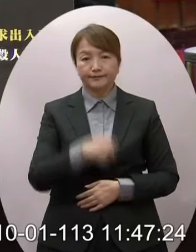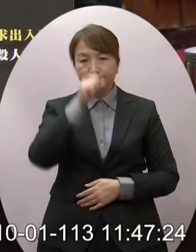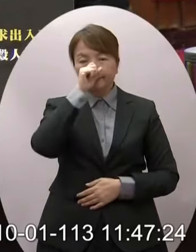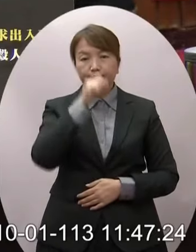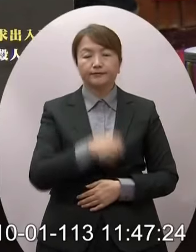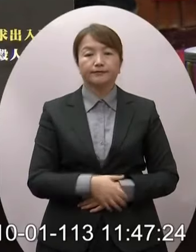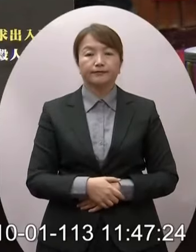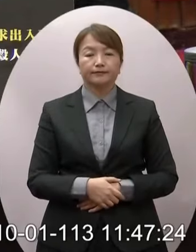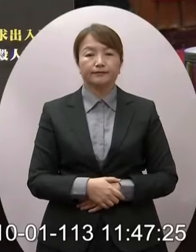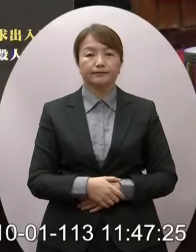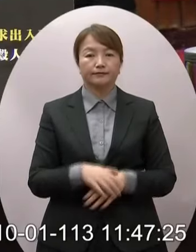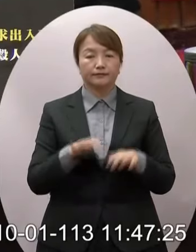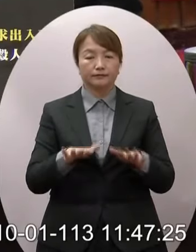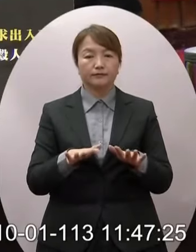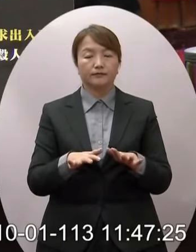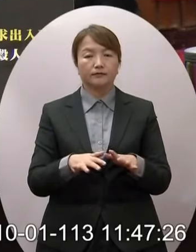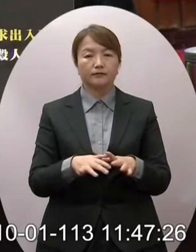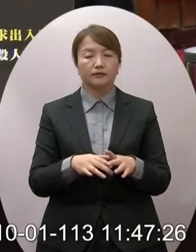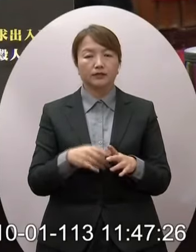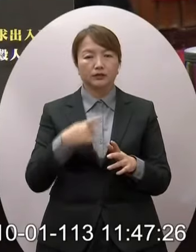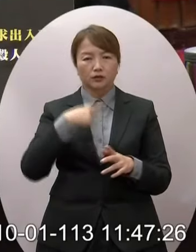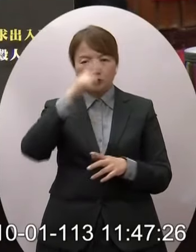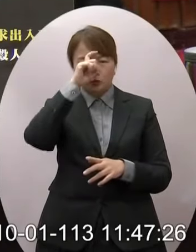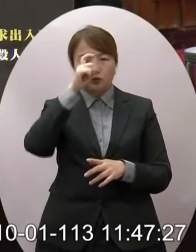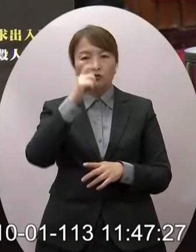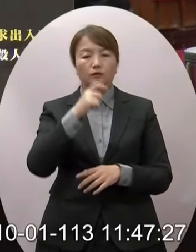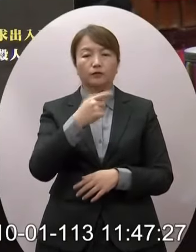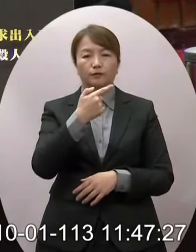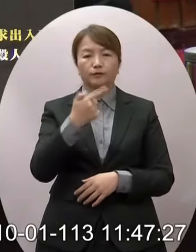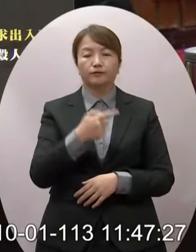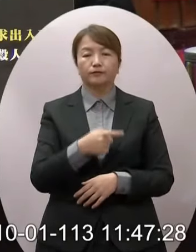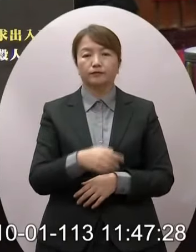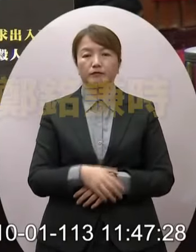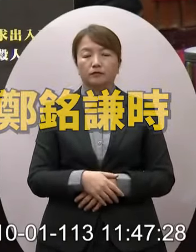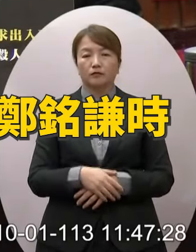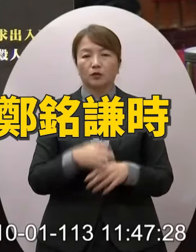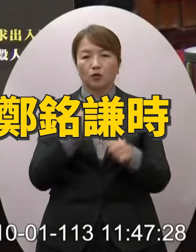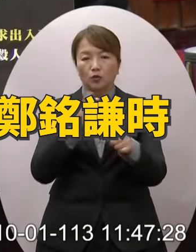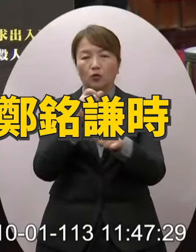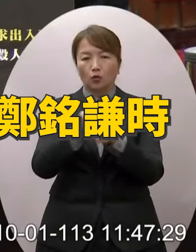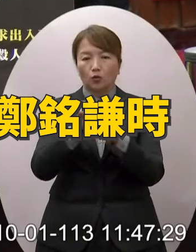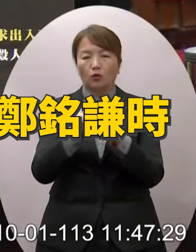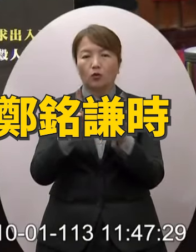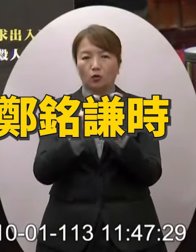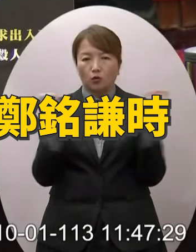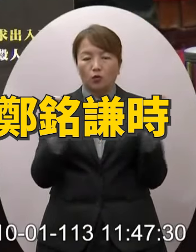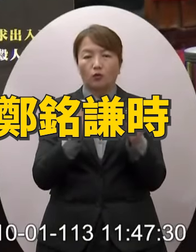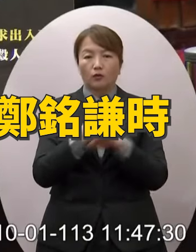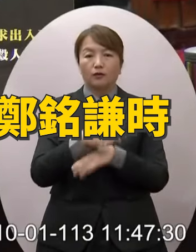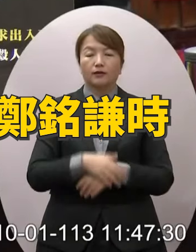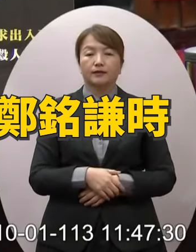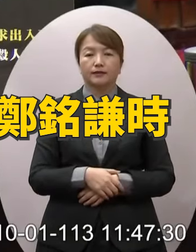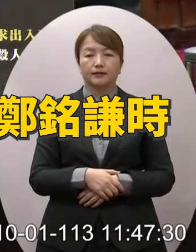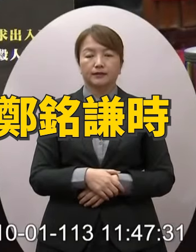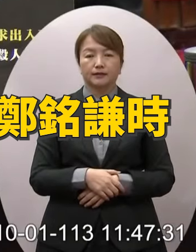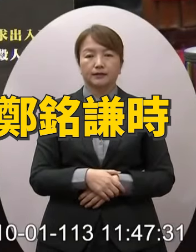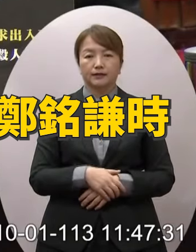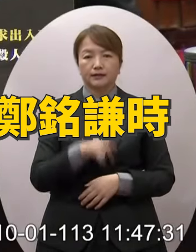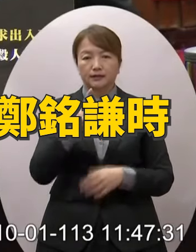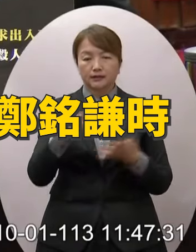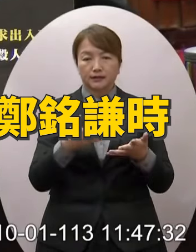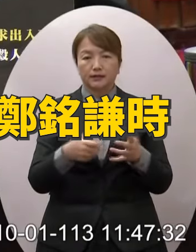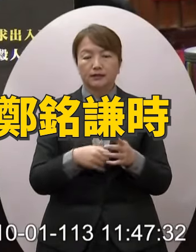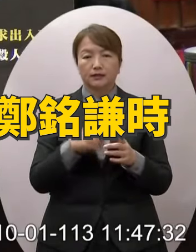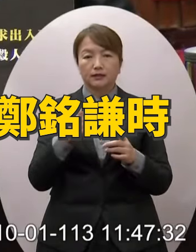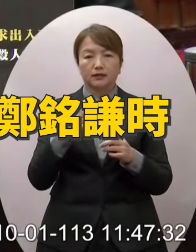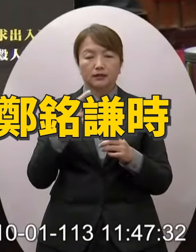好，那我现在是一个很深刻的期望了。我本来只想问五分钟，但花太多时间了。我希望一件事情